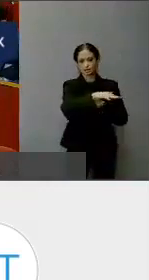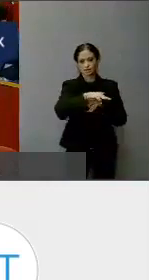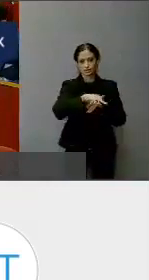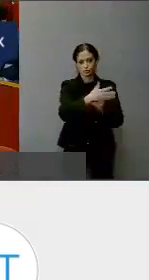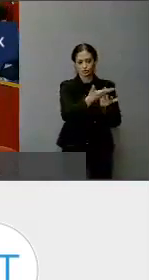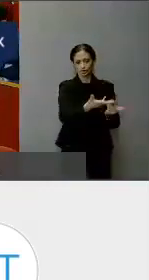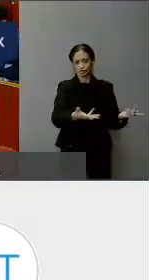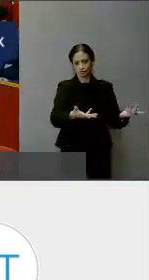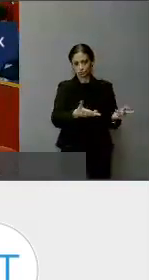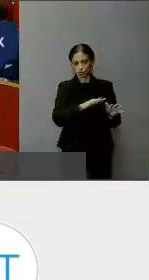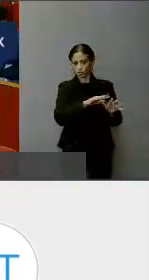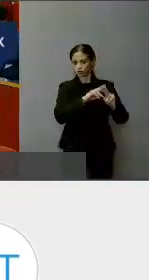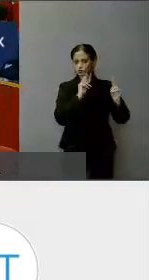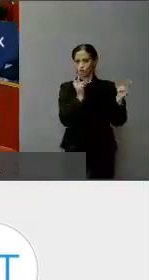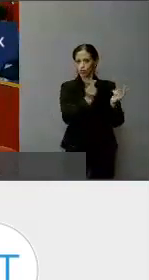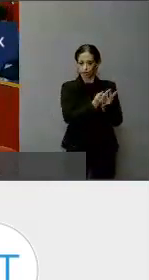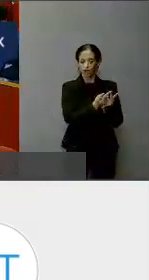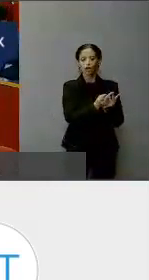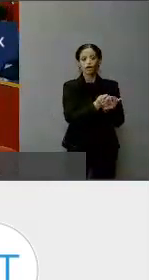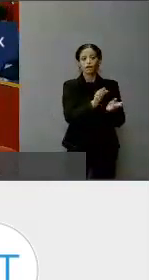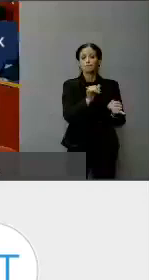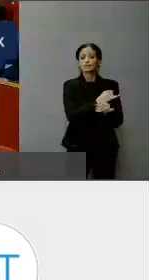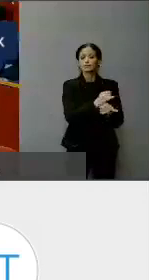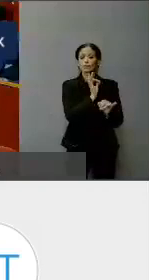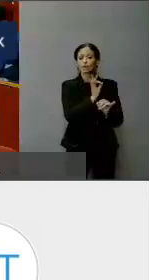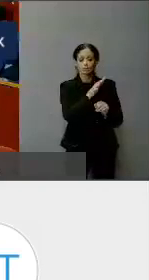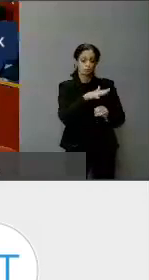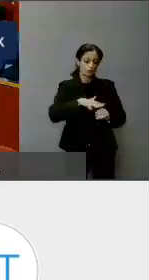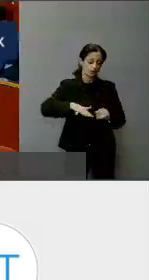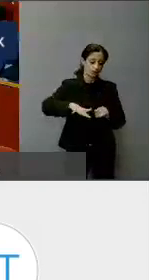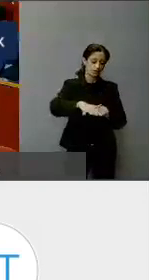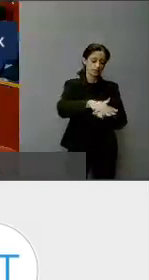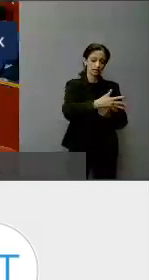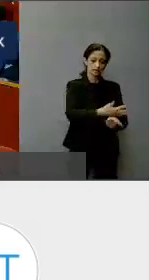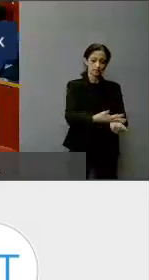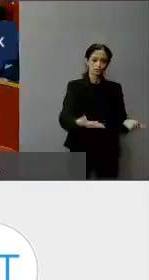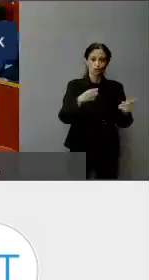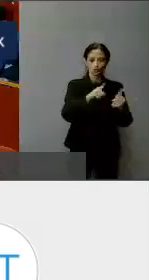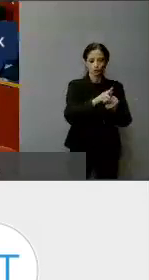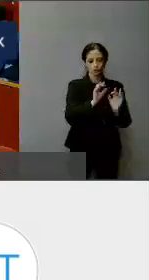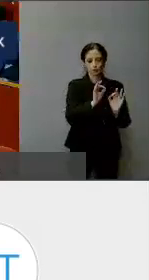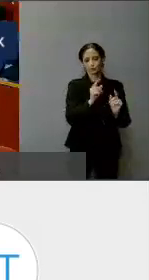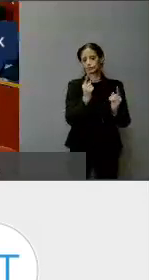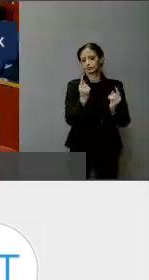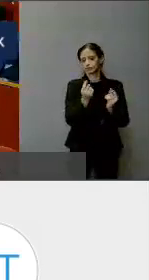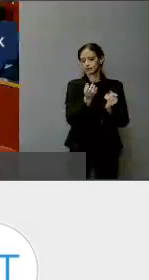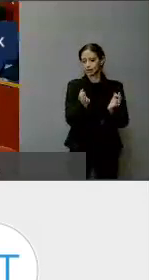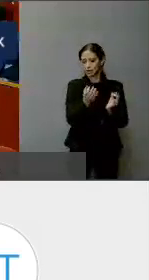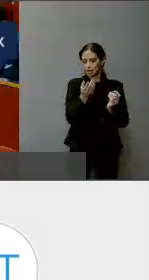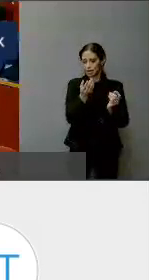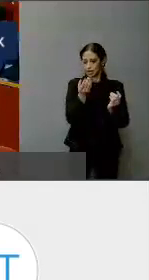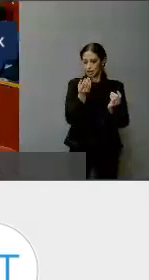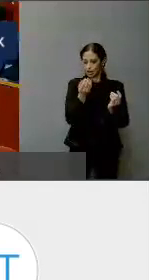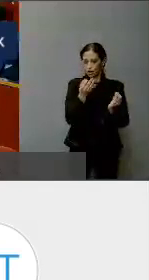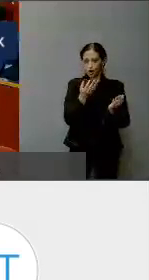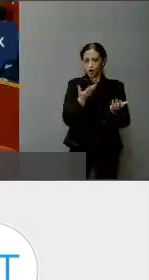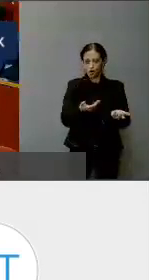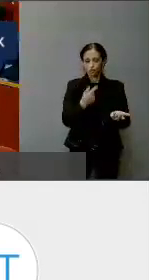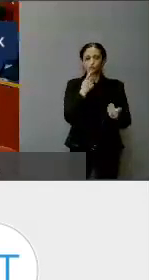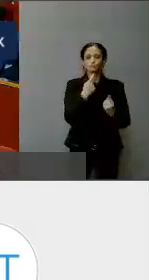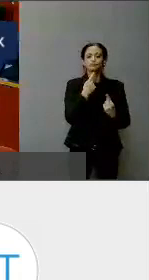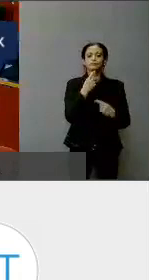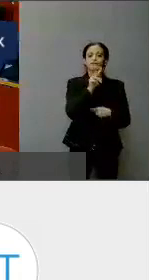intero territorio in particolar modo quei territori come in questo caso vesima per il quale